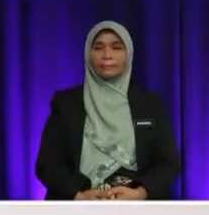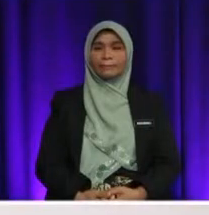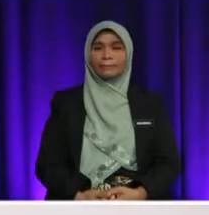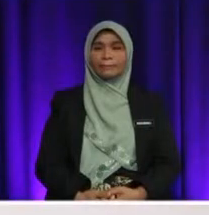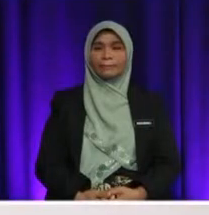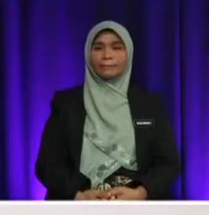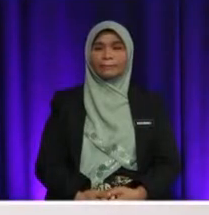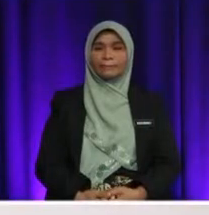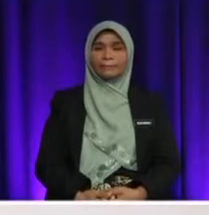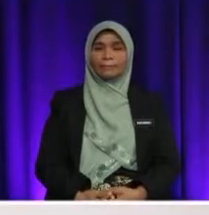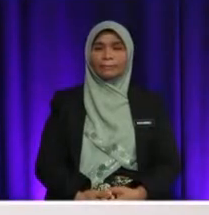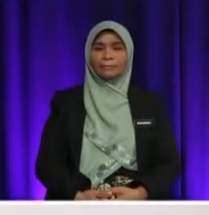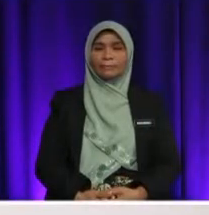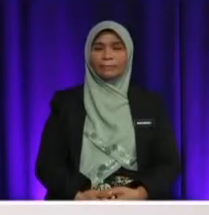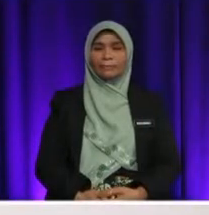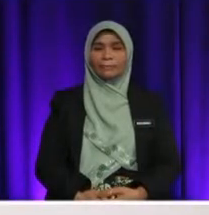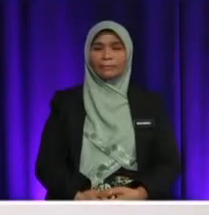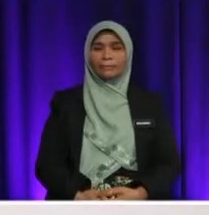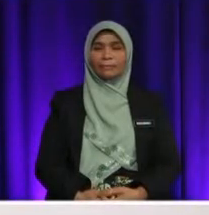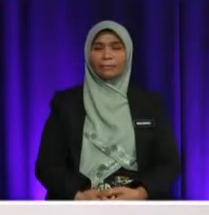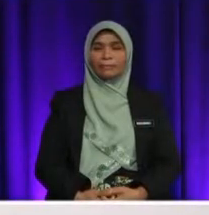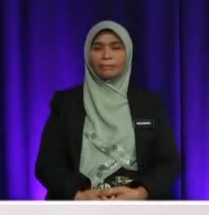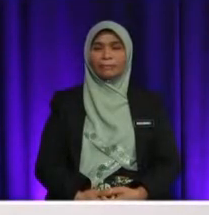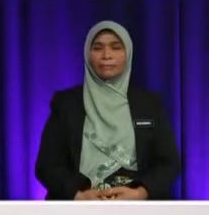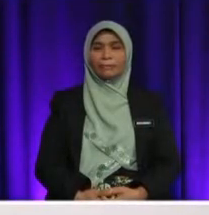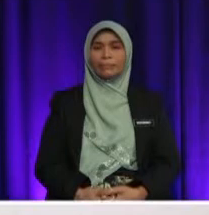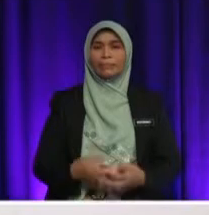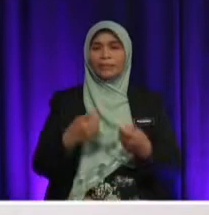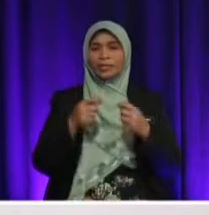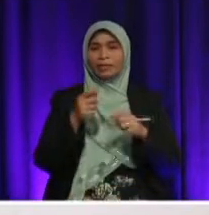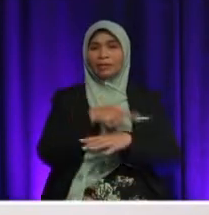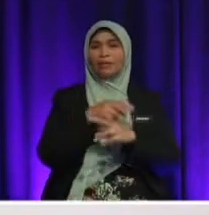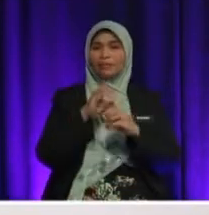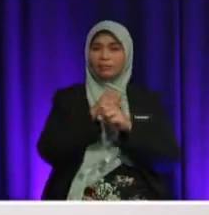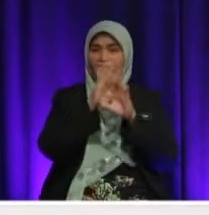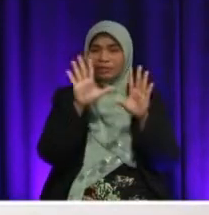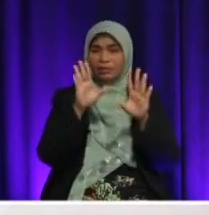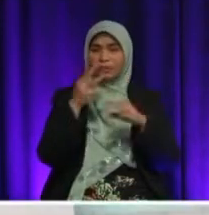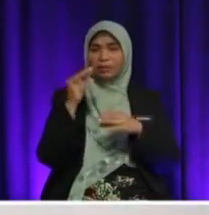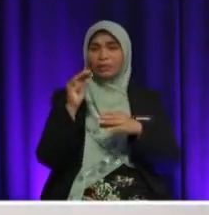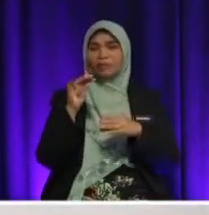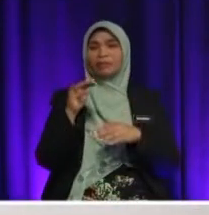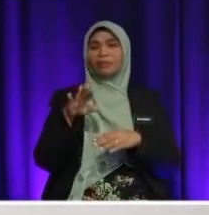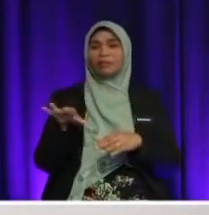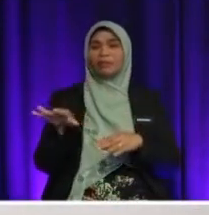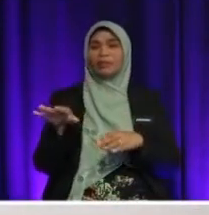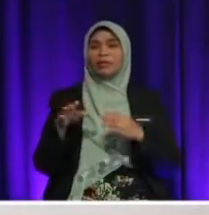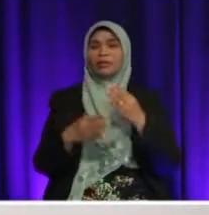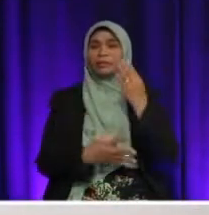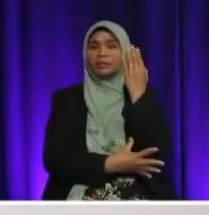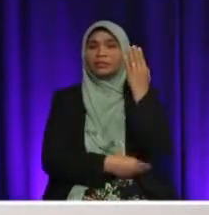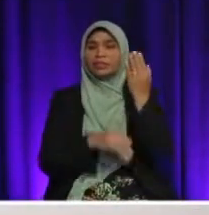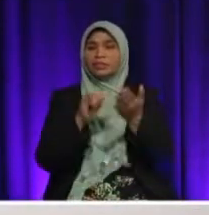I love you Hai ketiganya telah hari siang Maga budak miskin itu pun terkejut daripada tidurnya